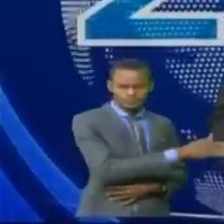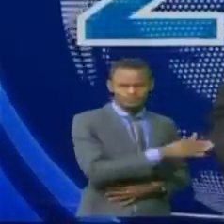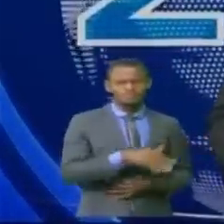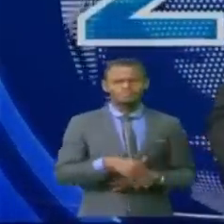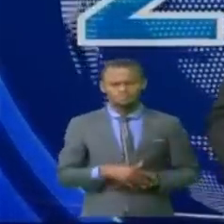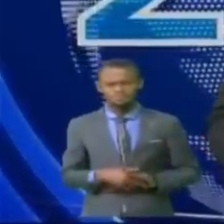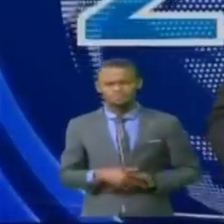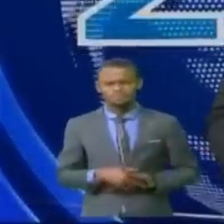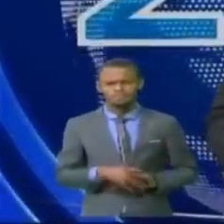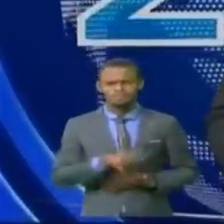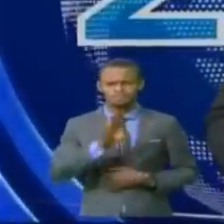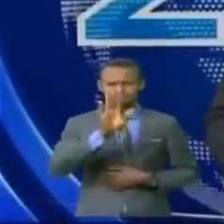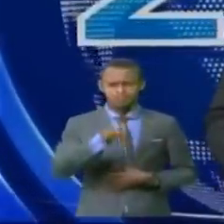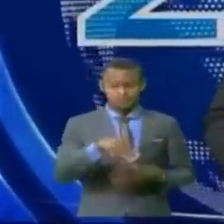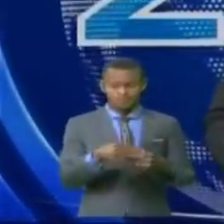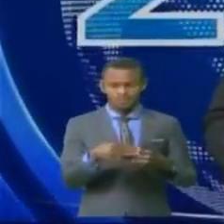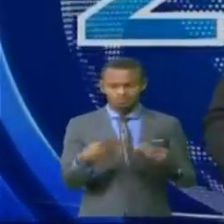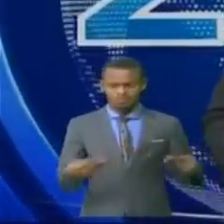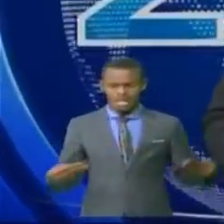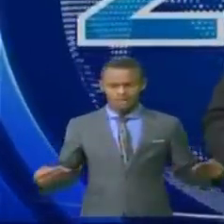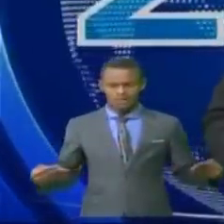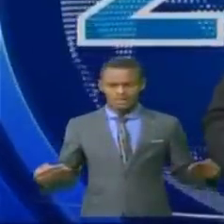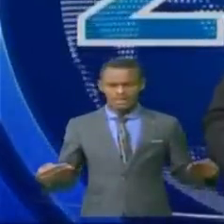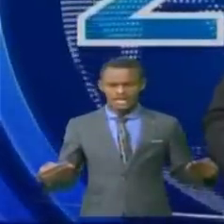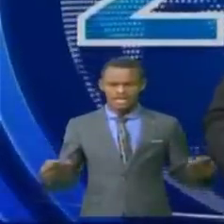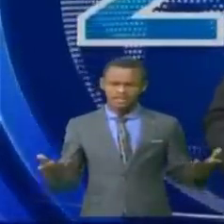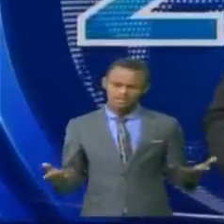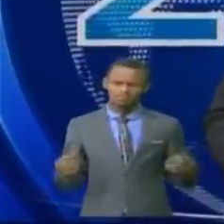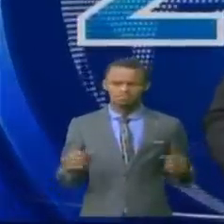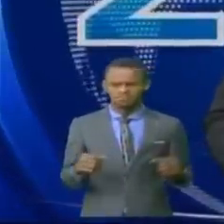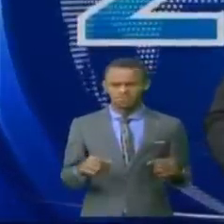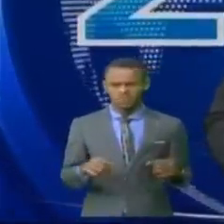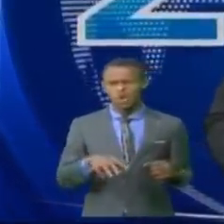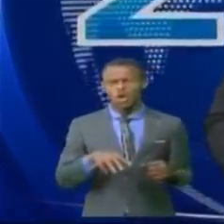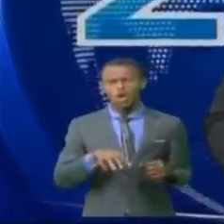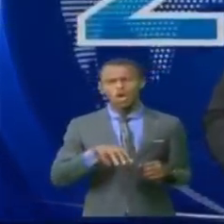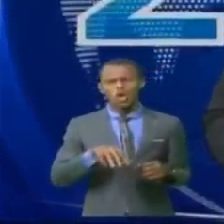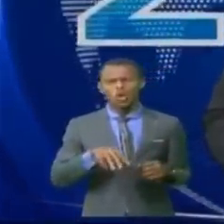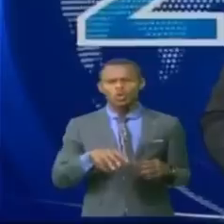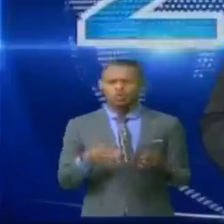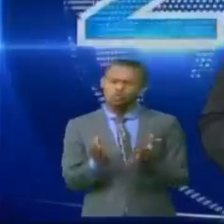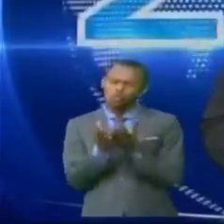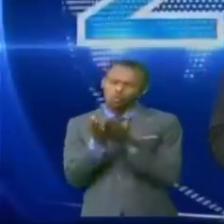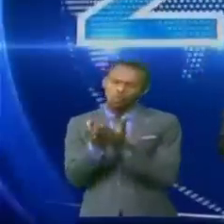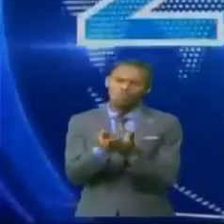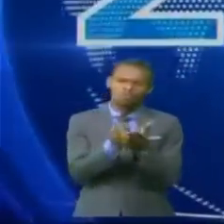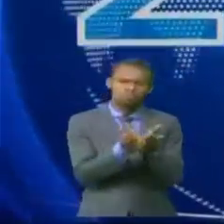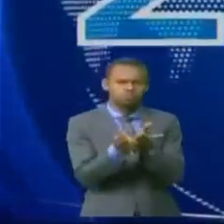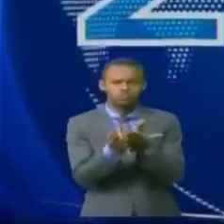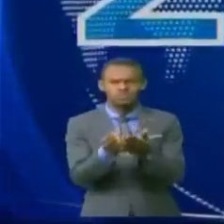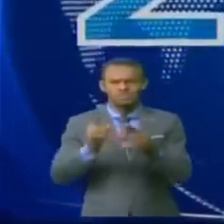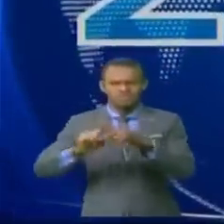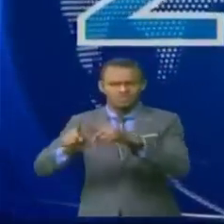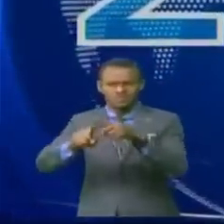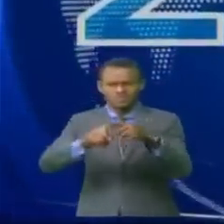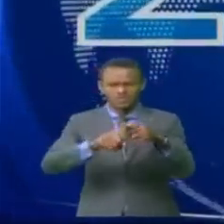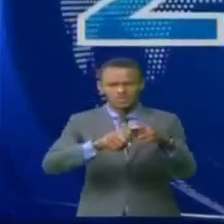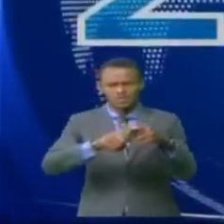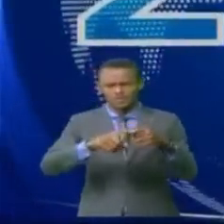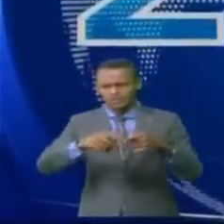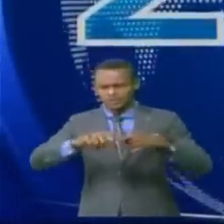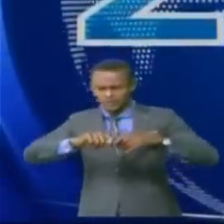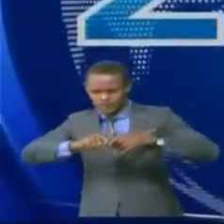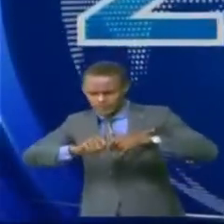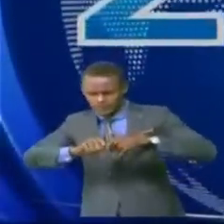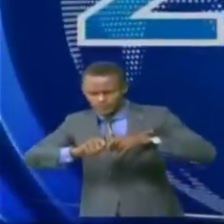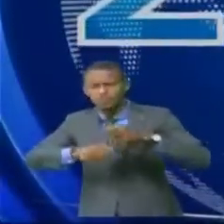Divers engins et infrastructures fluviaux en pleine réhabilitation, ils pourraient servir à acheminer les kits électoraux.